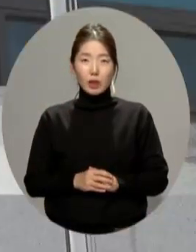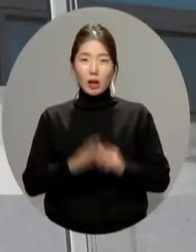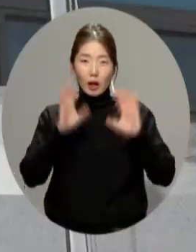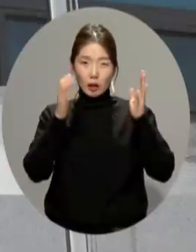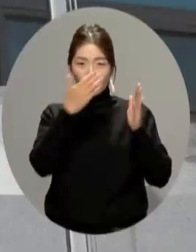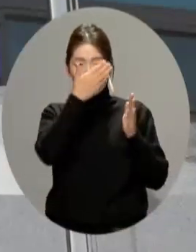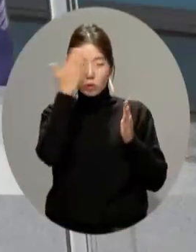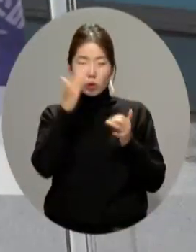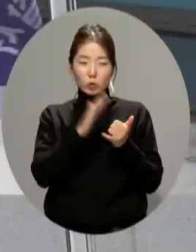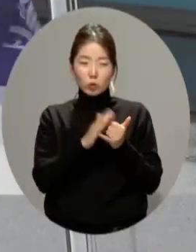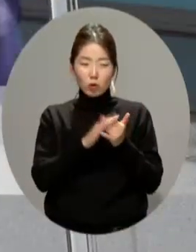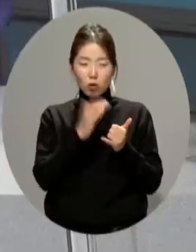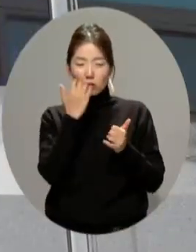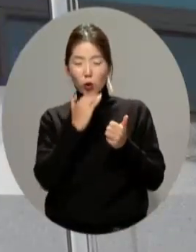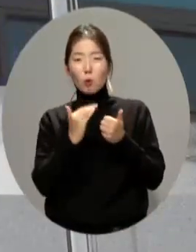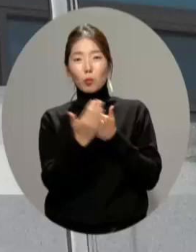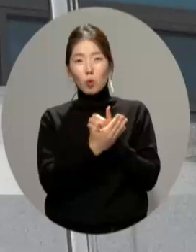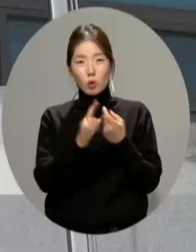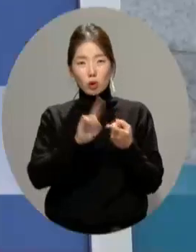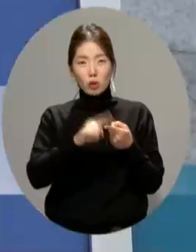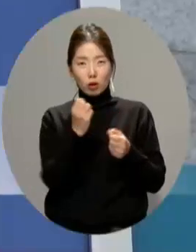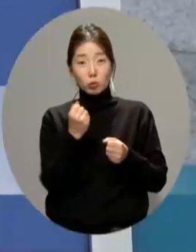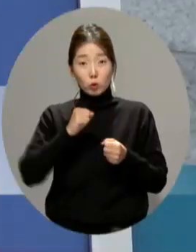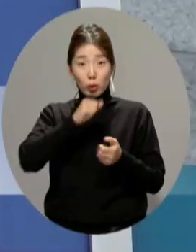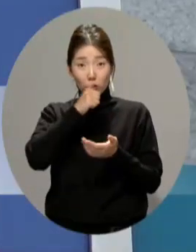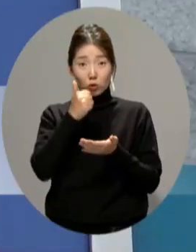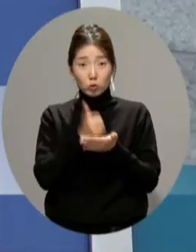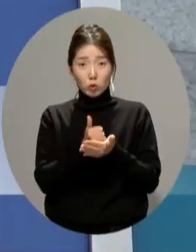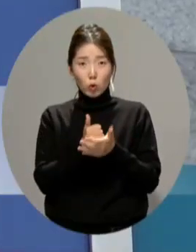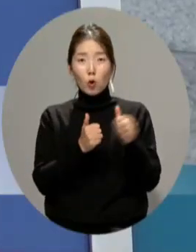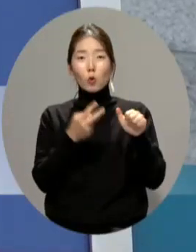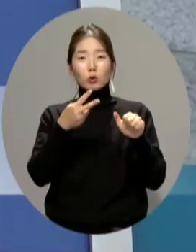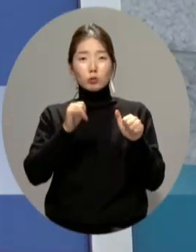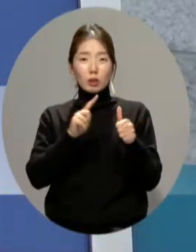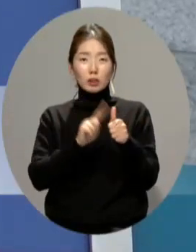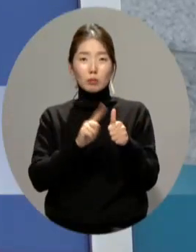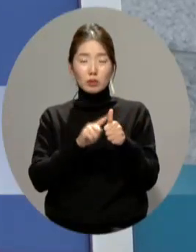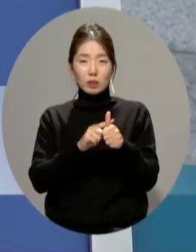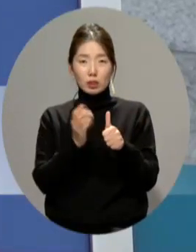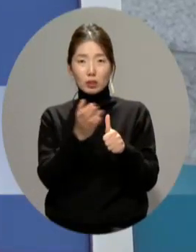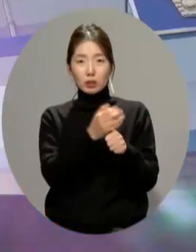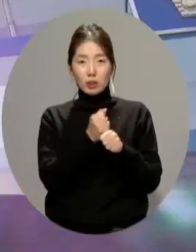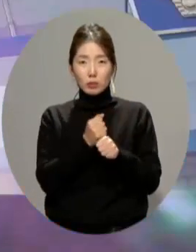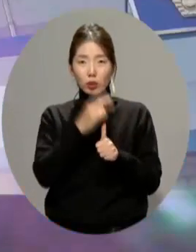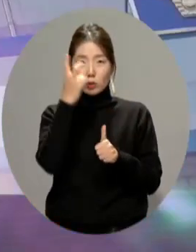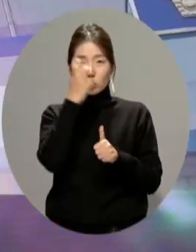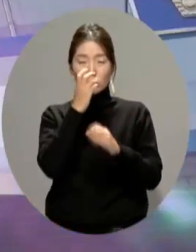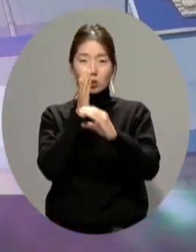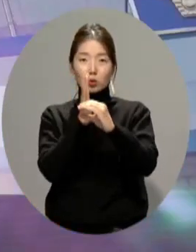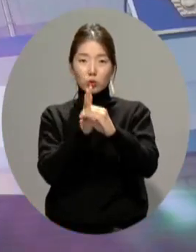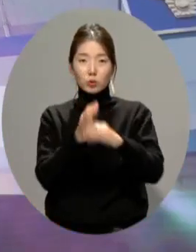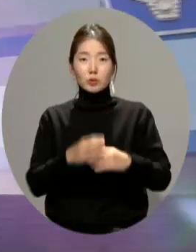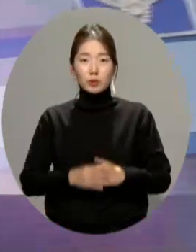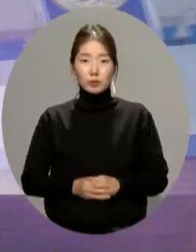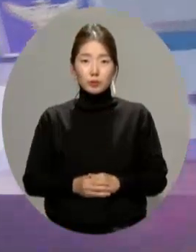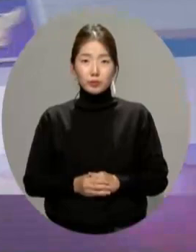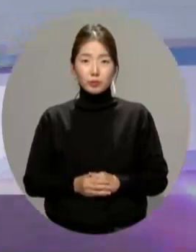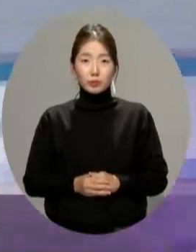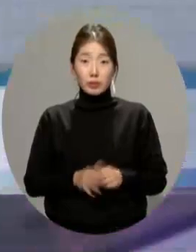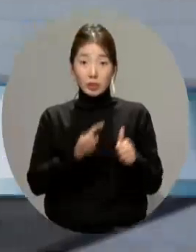아동청소년 성보호에 관한 법률 위반 혐의로 50대 남성을 구속 구속해 조사 중이라고